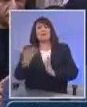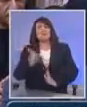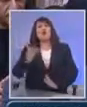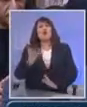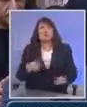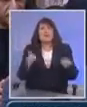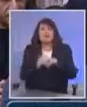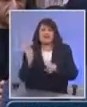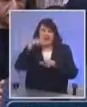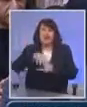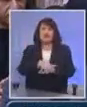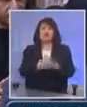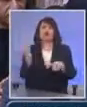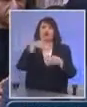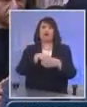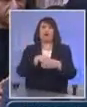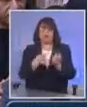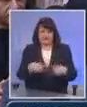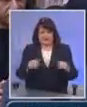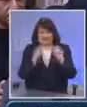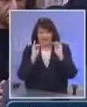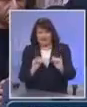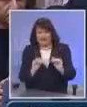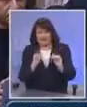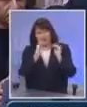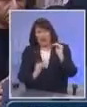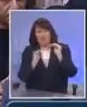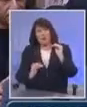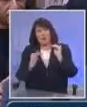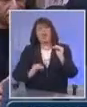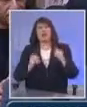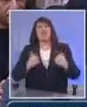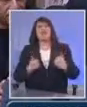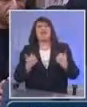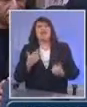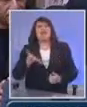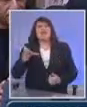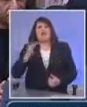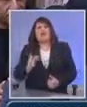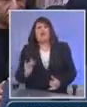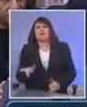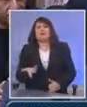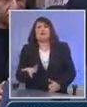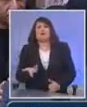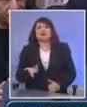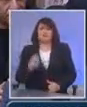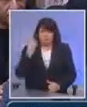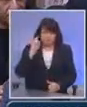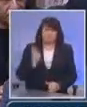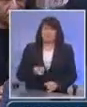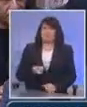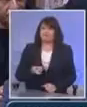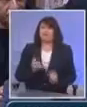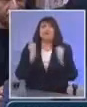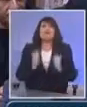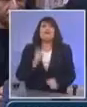να ενσωματωθεί στην ίδια τάξη με μικρότερα παιδιά, δεδομένου ότι δεν γνωρίζει